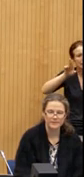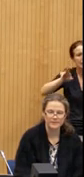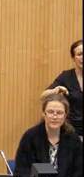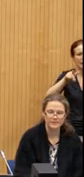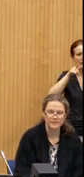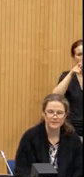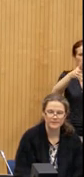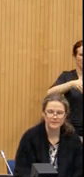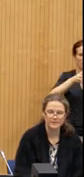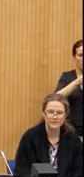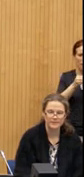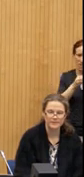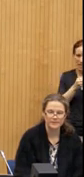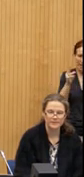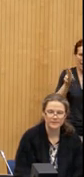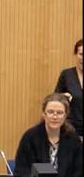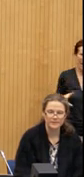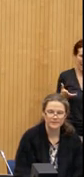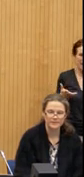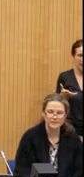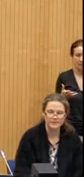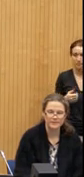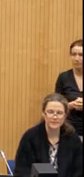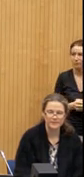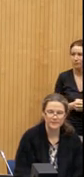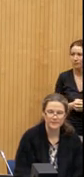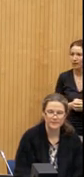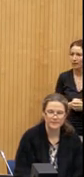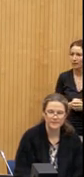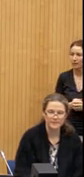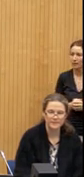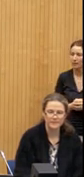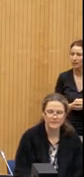Ausdrücke wie Behinderten